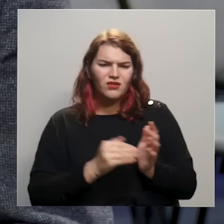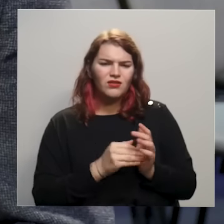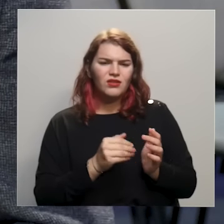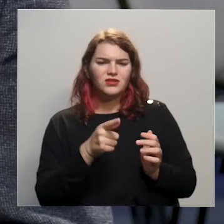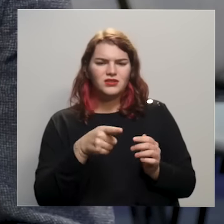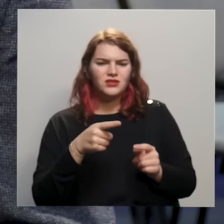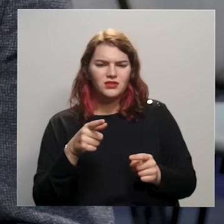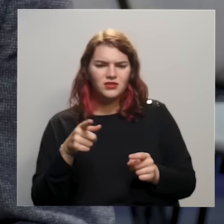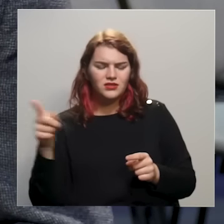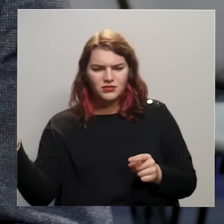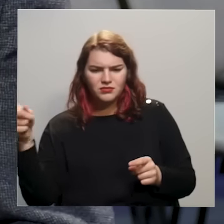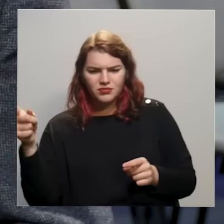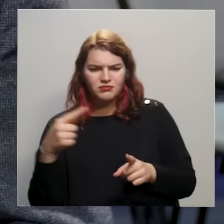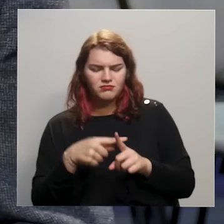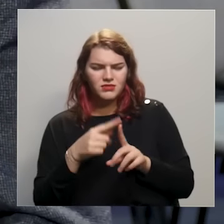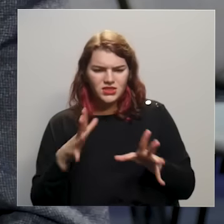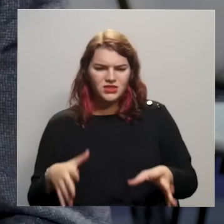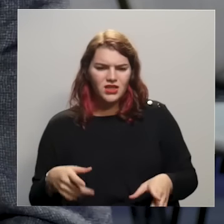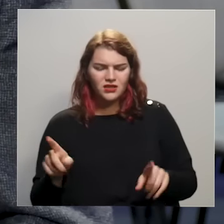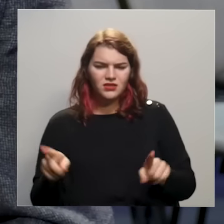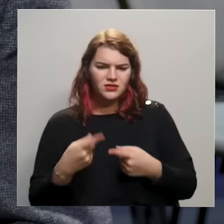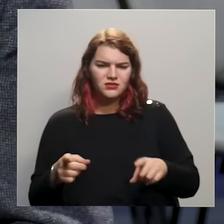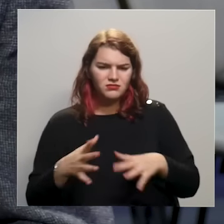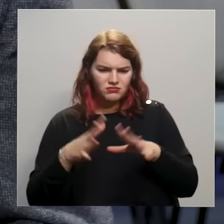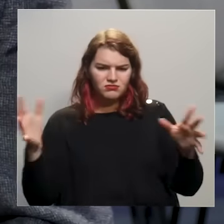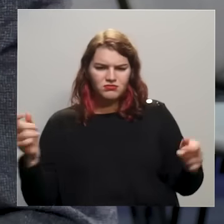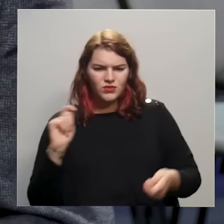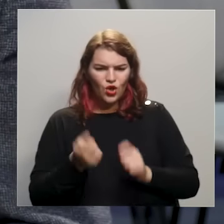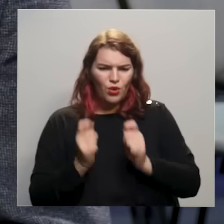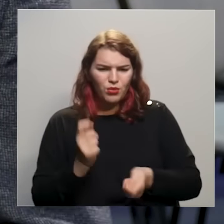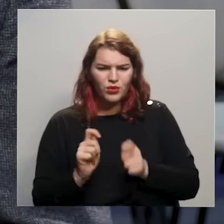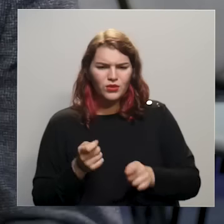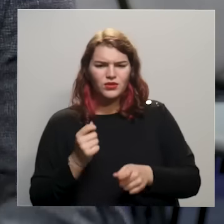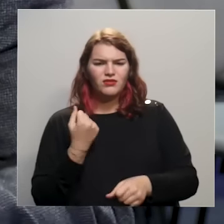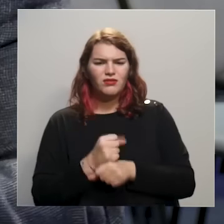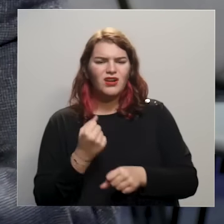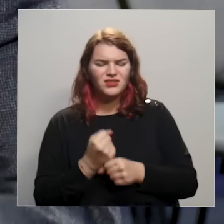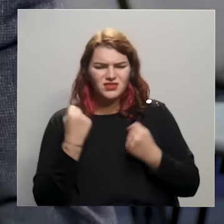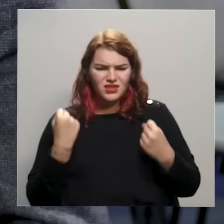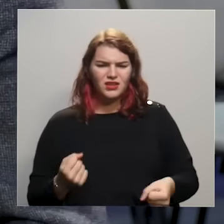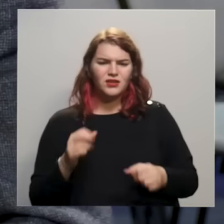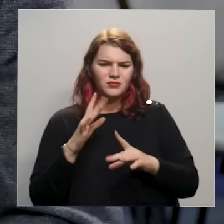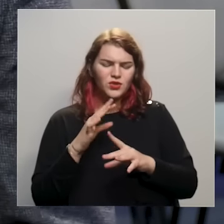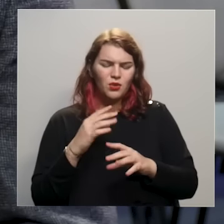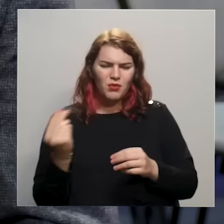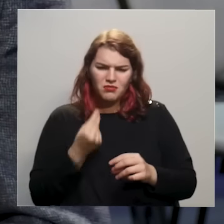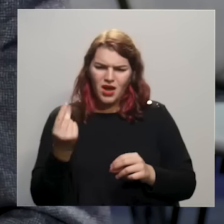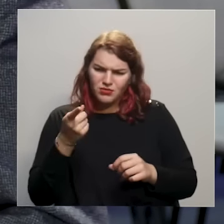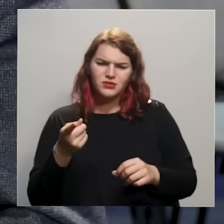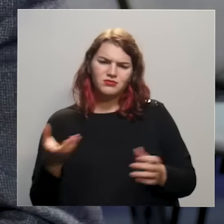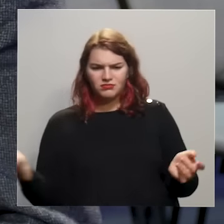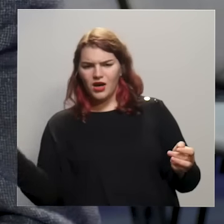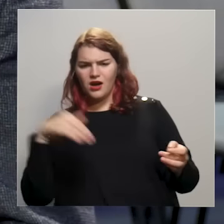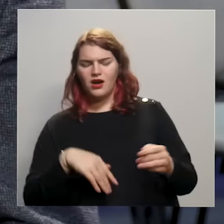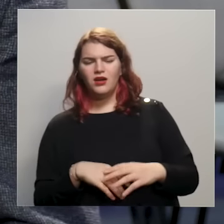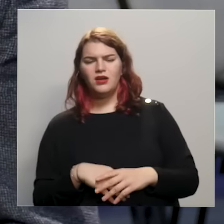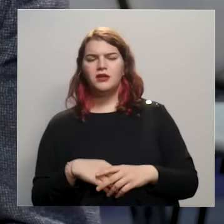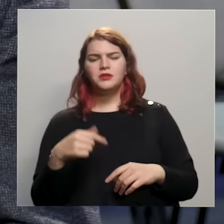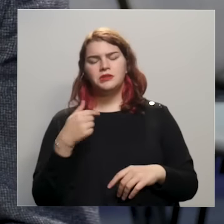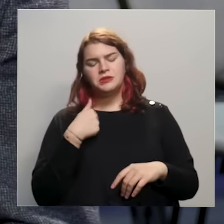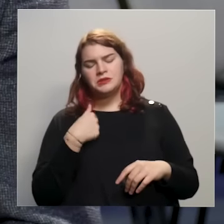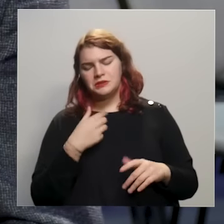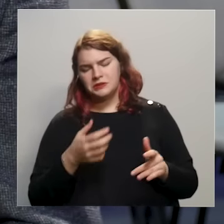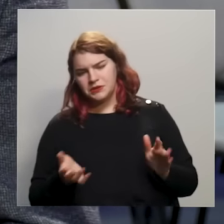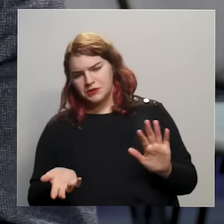de tine la fanfara noastră, avem o fanfară și avem un toboșar, atâta ne trage înapoi, el cânta la trompetă, mă rog. Și vreau să vă spun